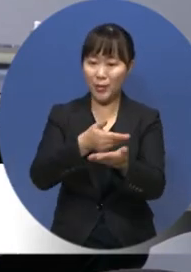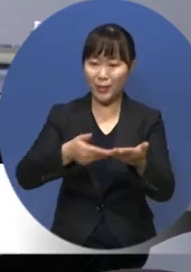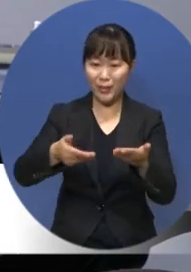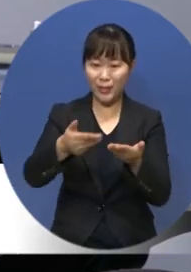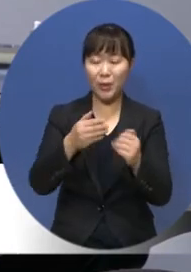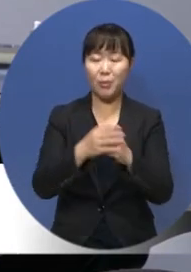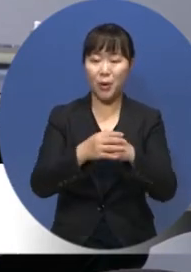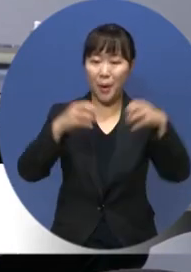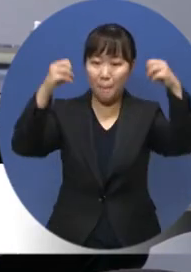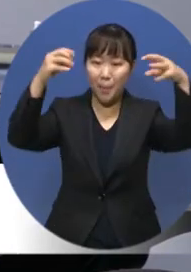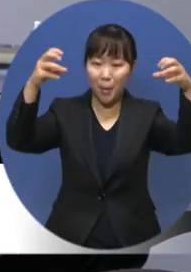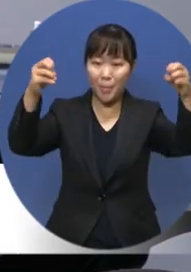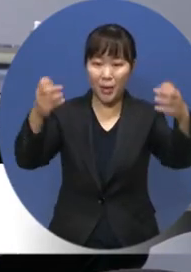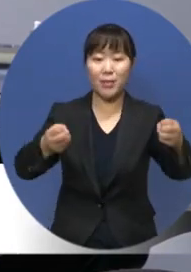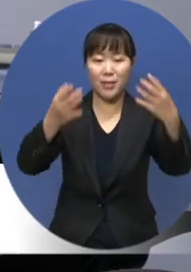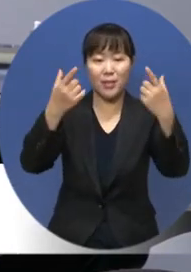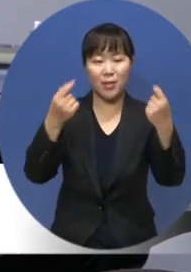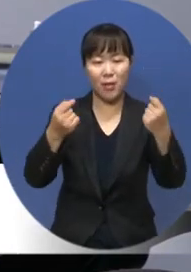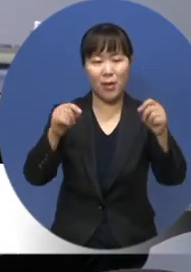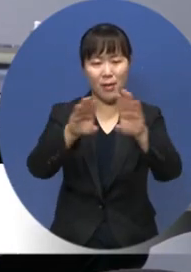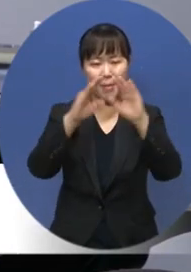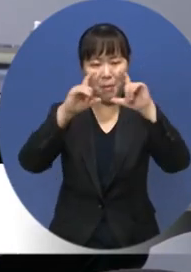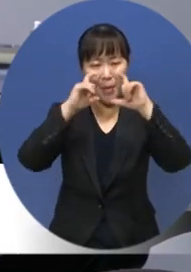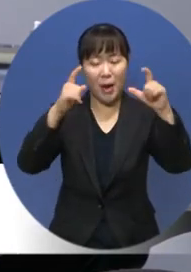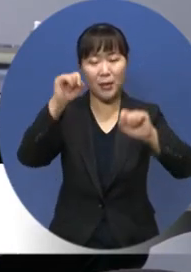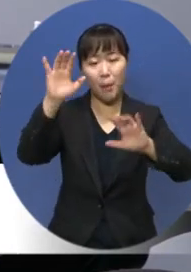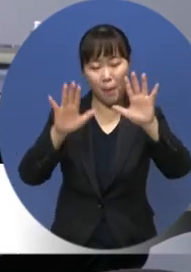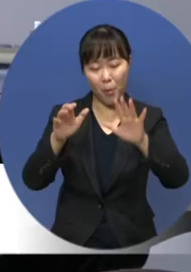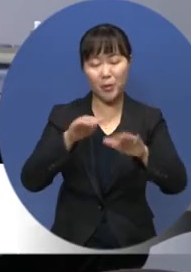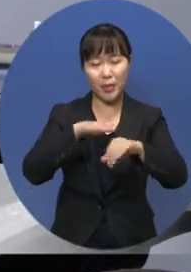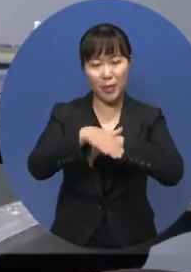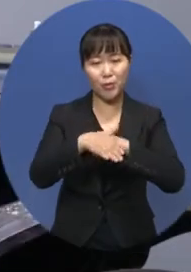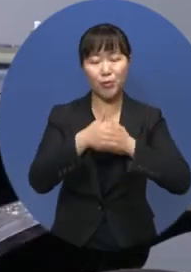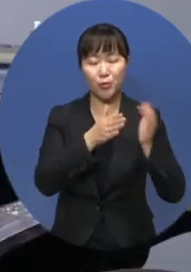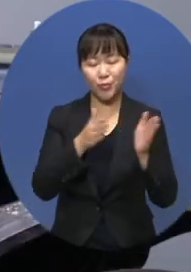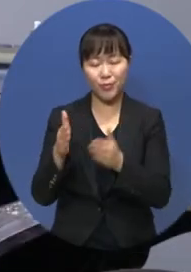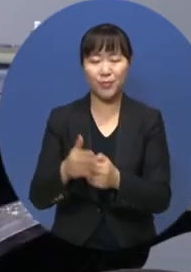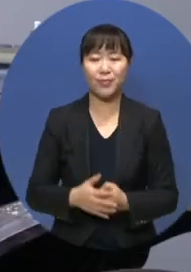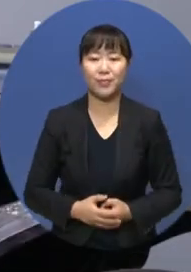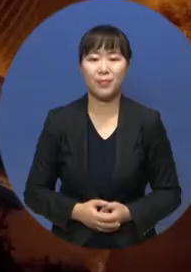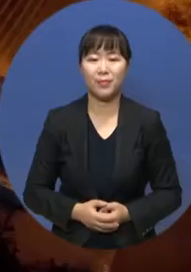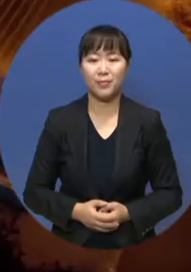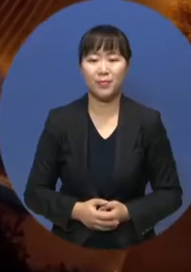있는 점등식을 통해서 이렇게 개막을 알리는 퍼포먼스로 이렇게 진행을 했습니다.